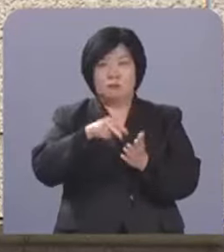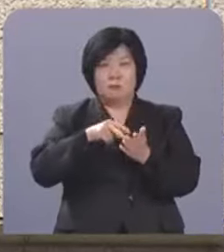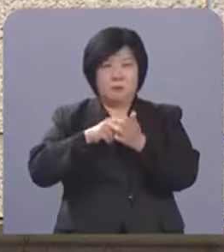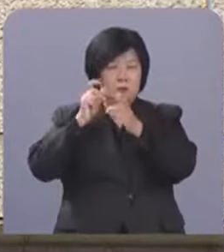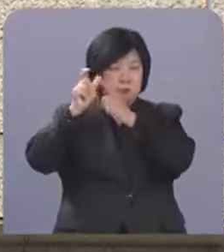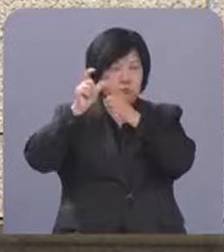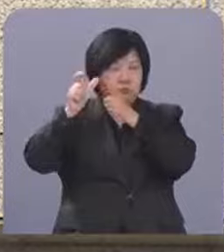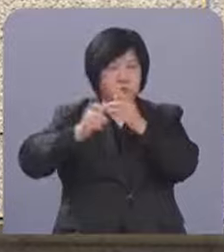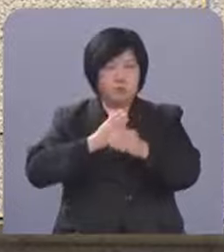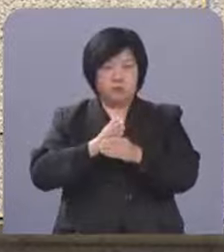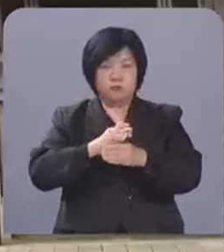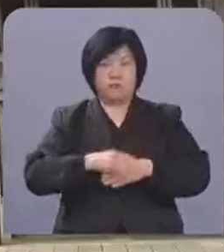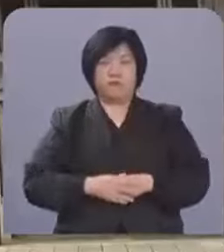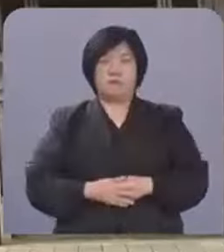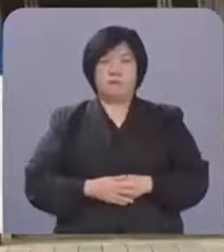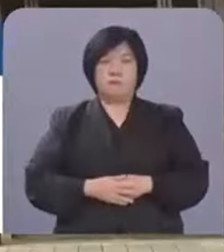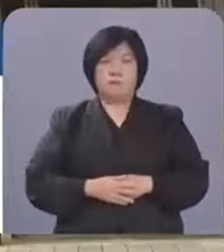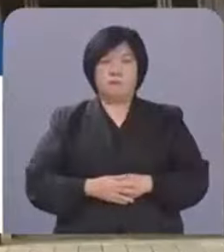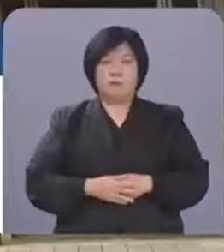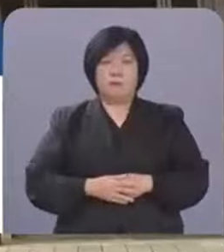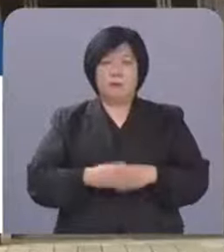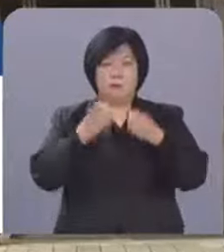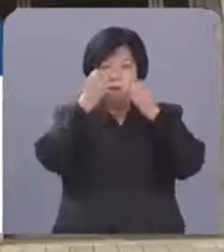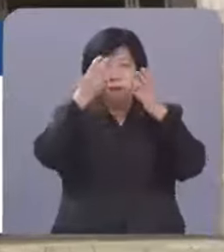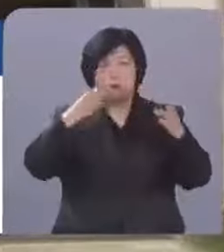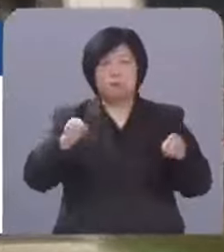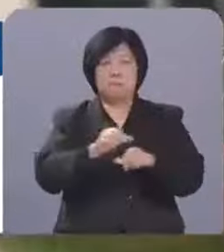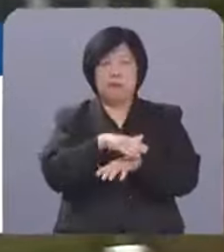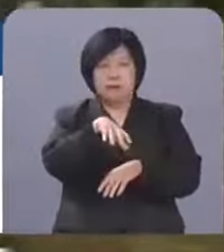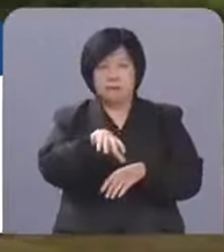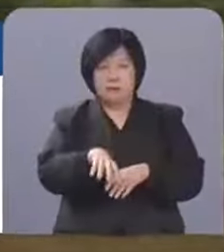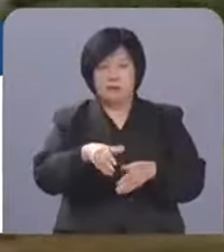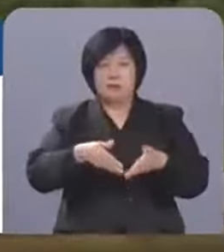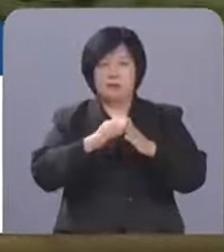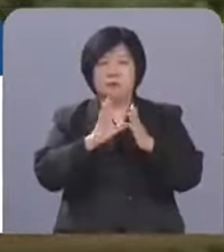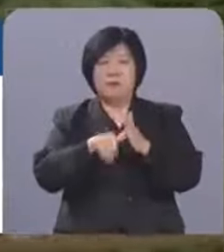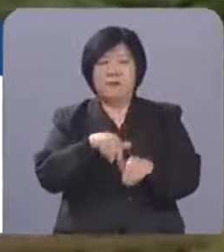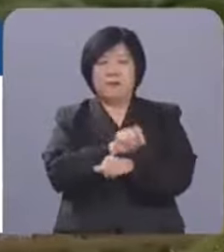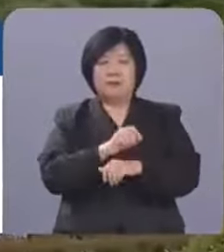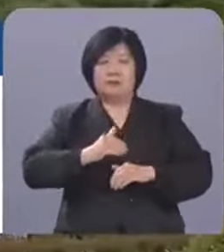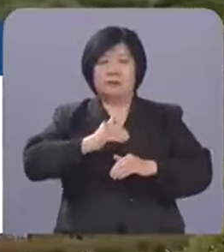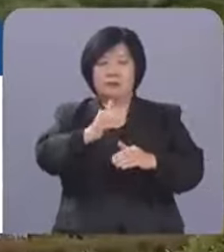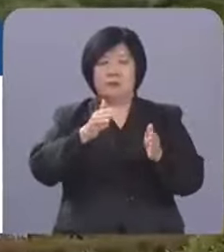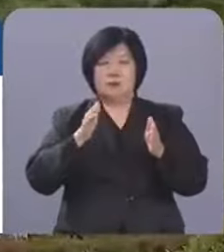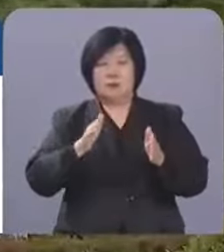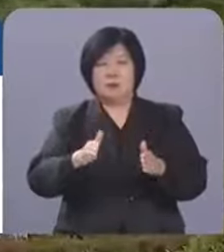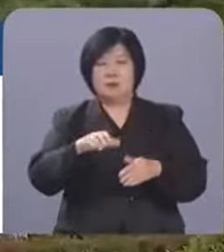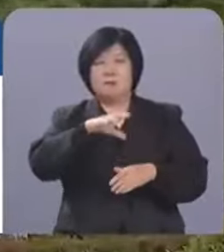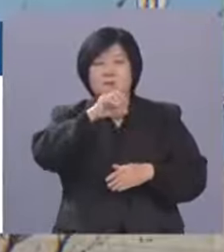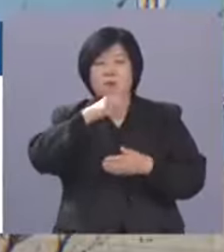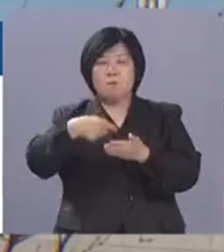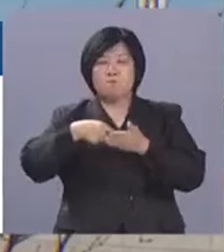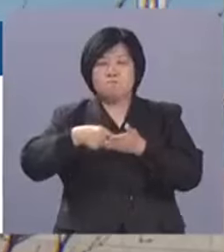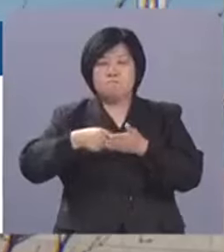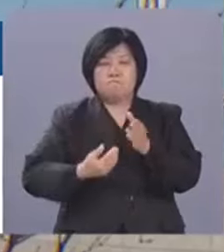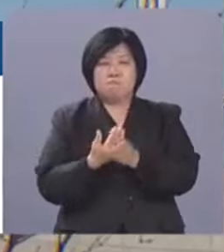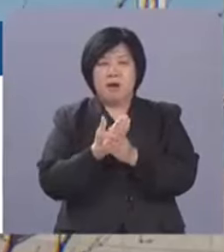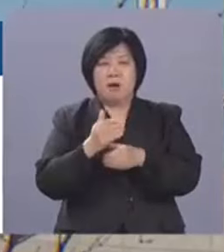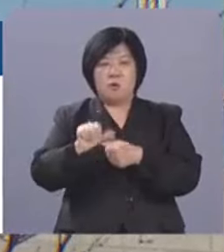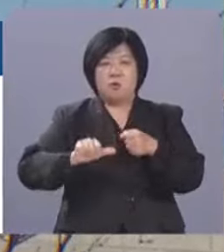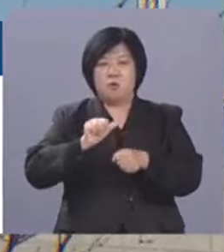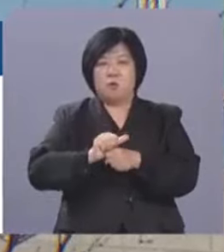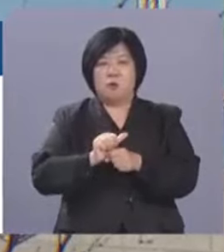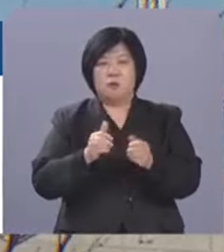있습니다. 신규 매립장을 설치 시 행정 절차 기간 및 민원 발생 등으로 5년